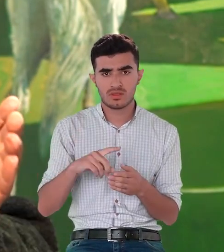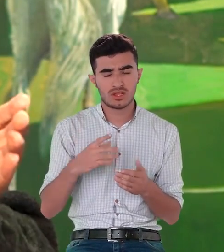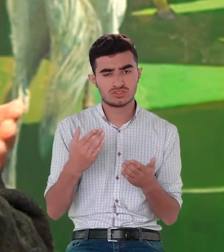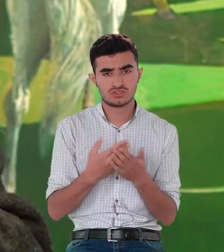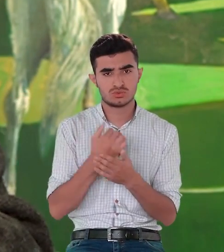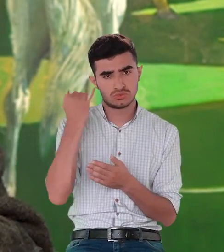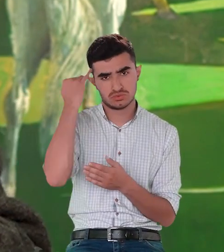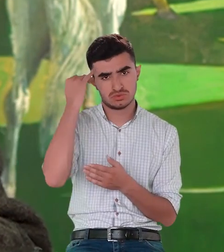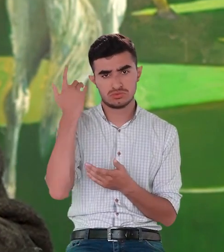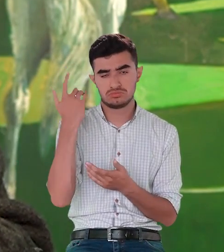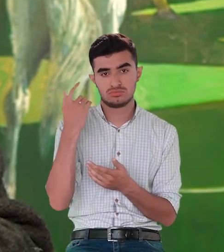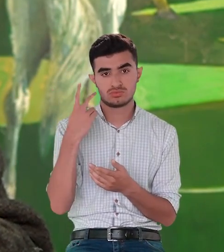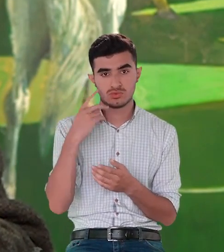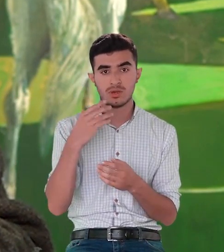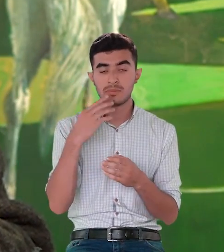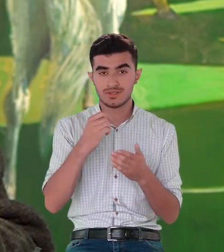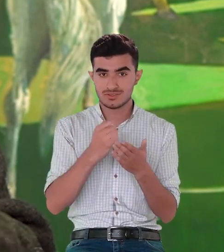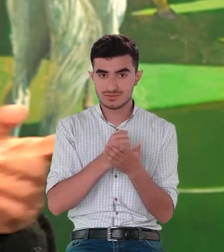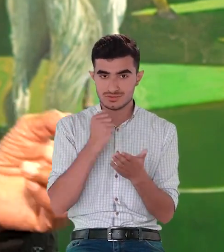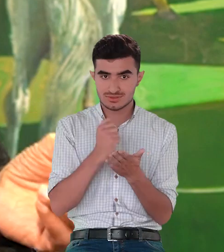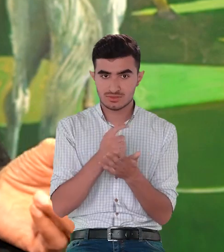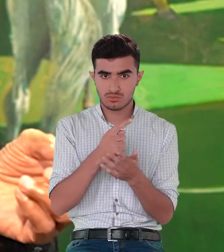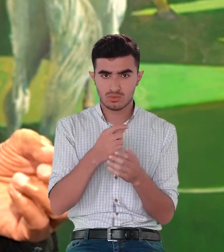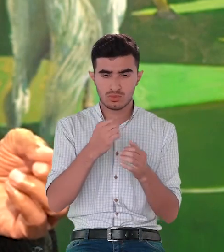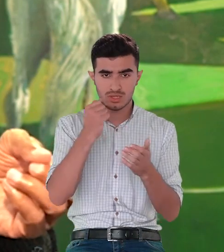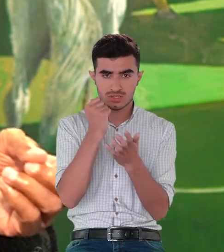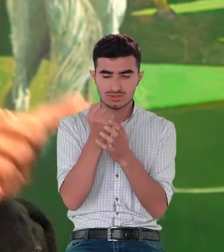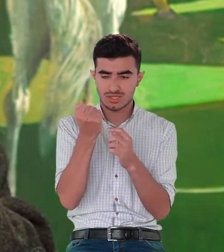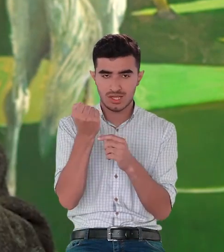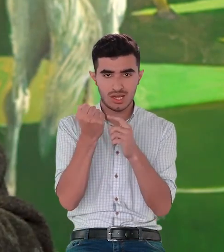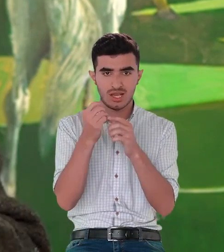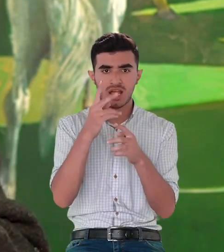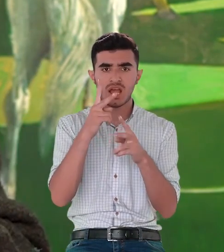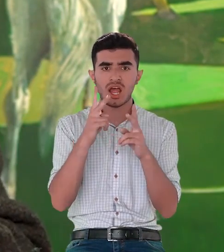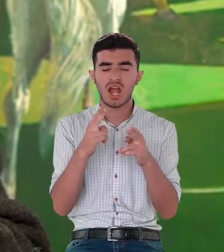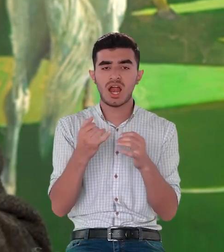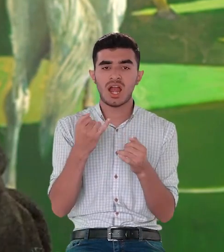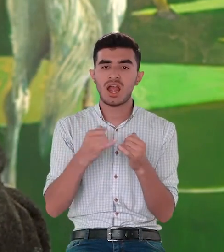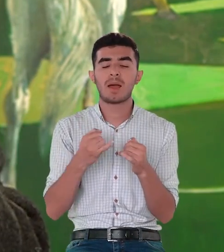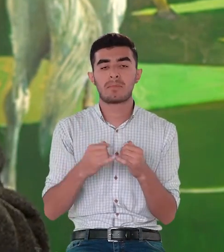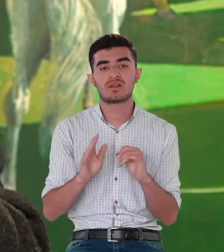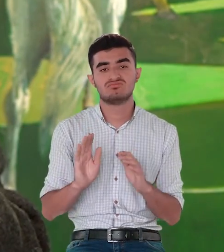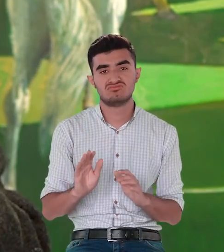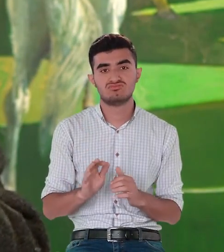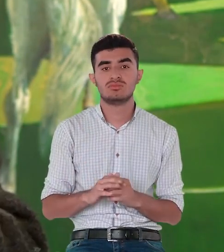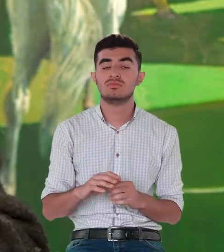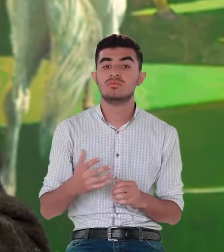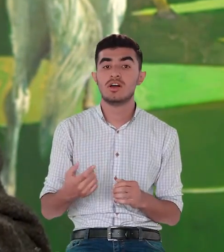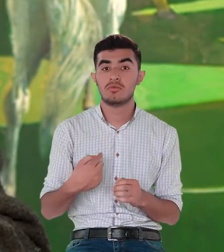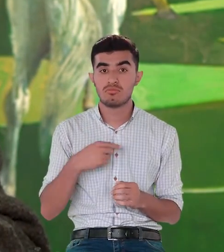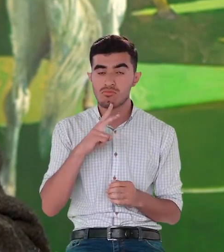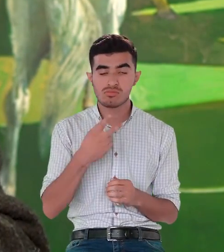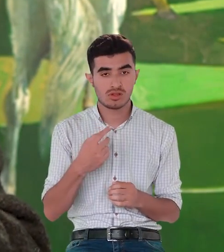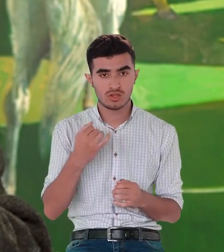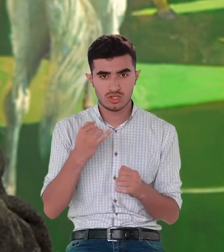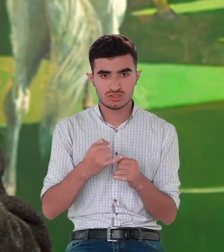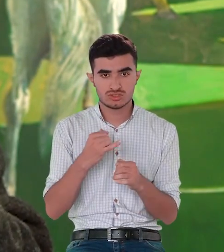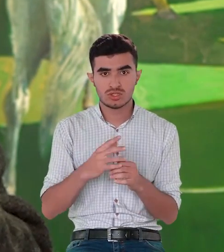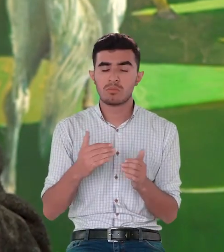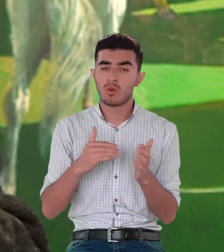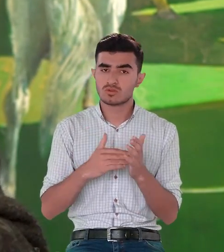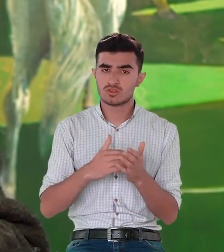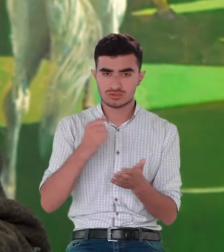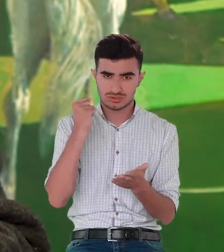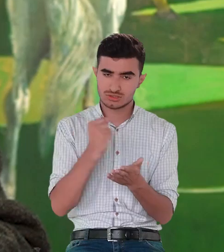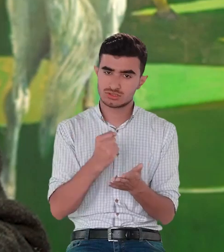اپنے کیونکہ میں دیکھتا تھا نا کہ اس میں جو وہ بنا تھا اس میں کیا خرابیاں، اس میں کریکس آ جاتے تھے. تو میں نے پوچھا